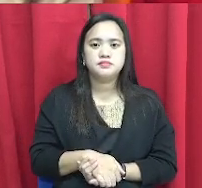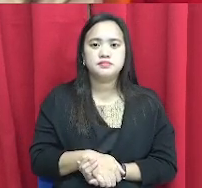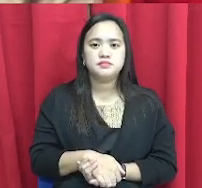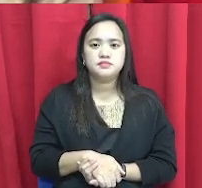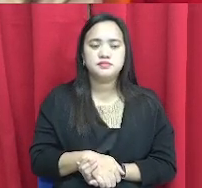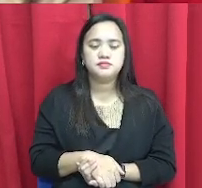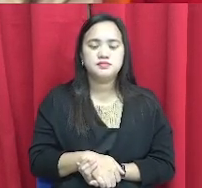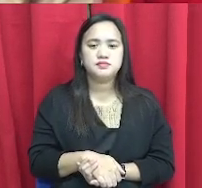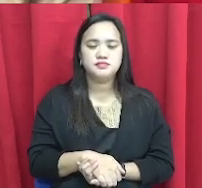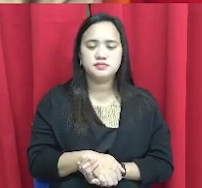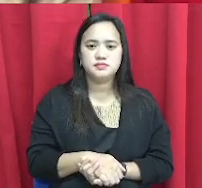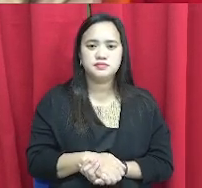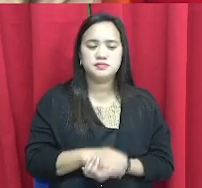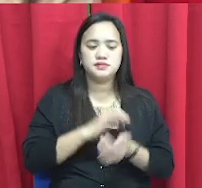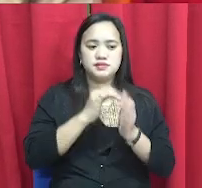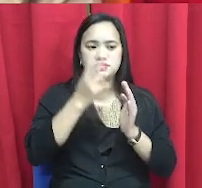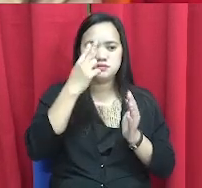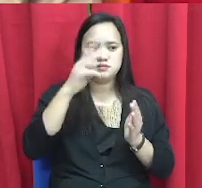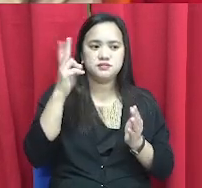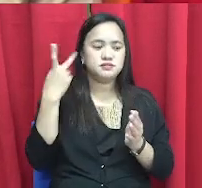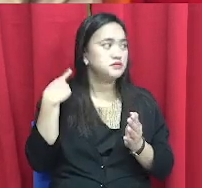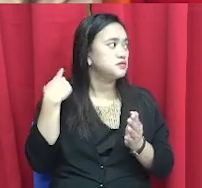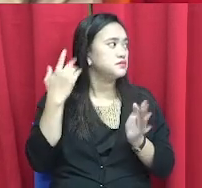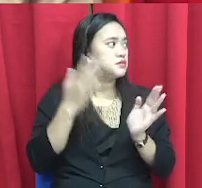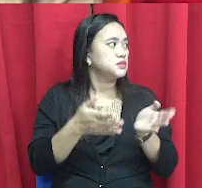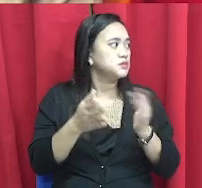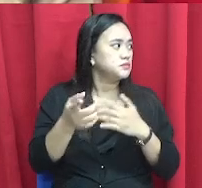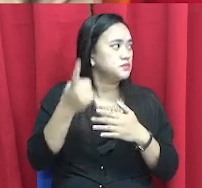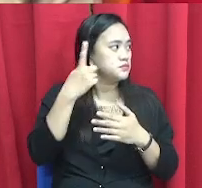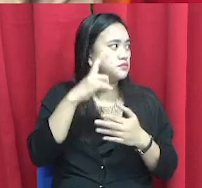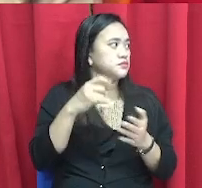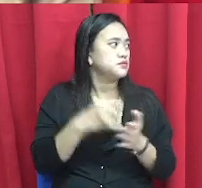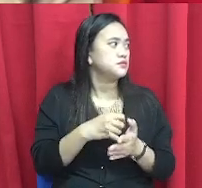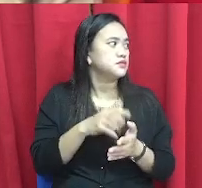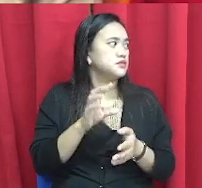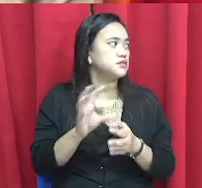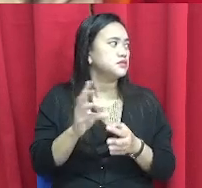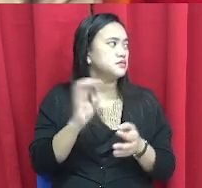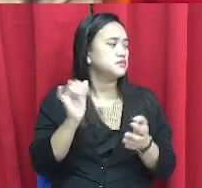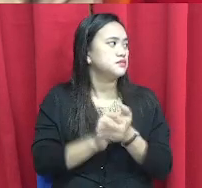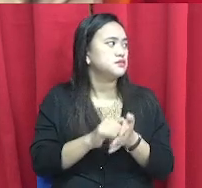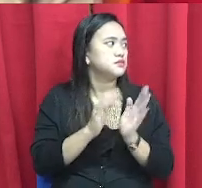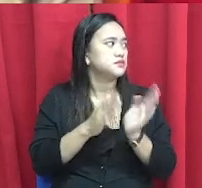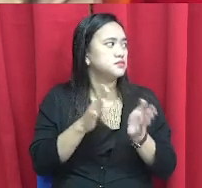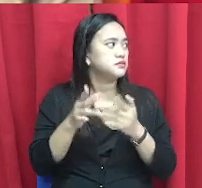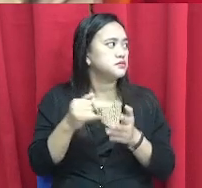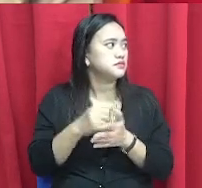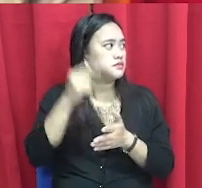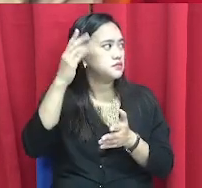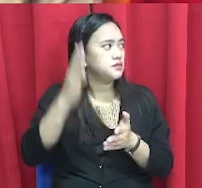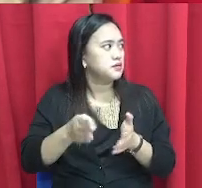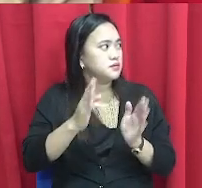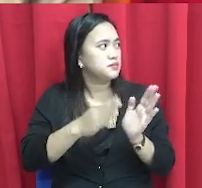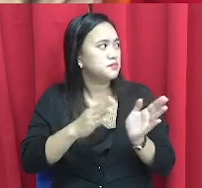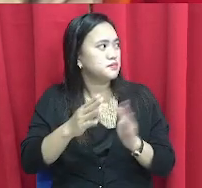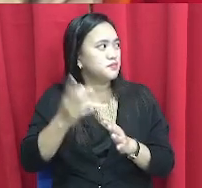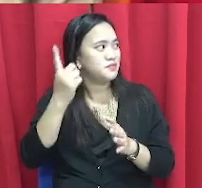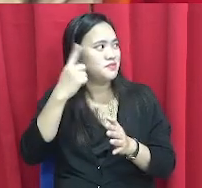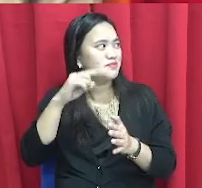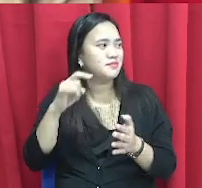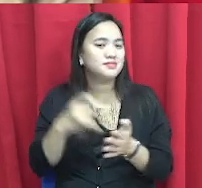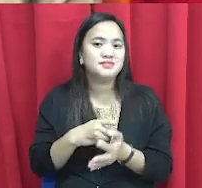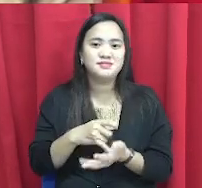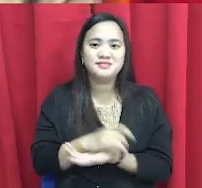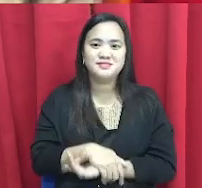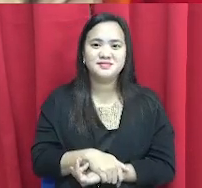ganon ba makikita ng anak na meron kang talagang plano sa kanya At yung plano mo sa kanya plano talaga ng Diyos E wala yung